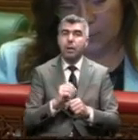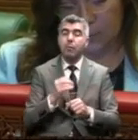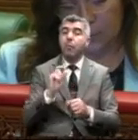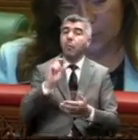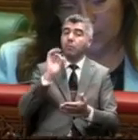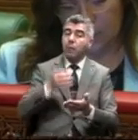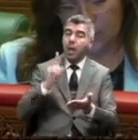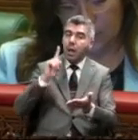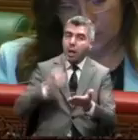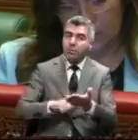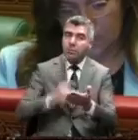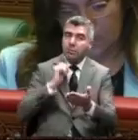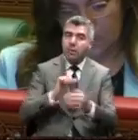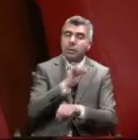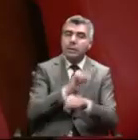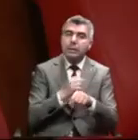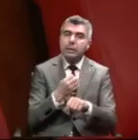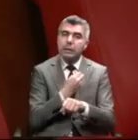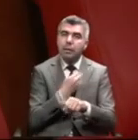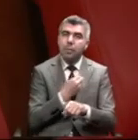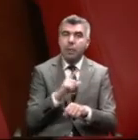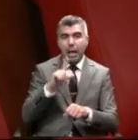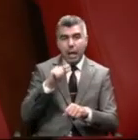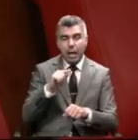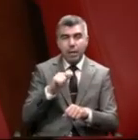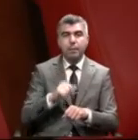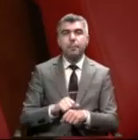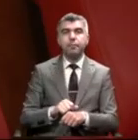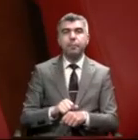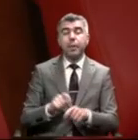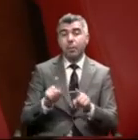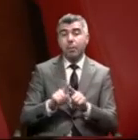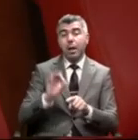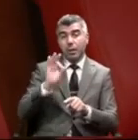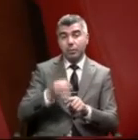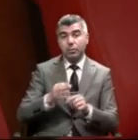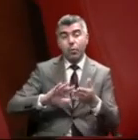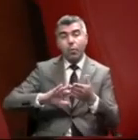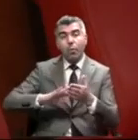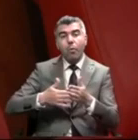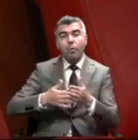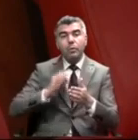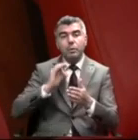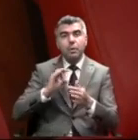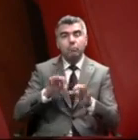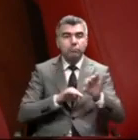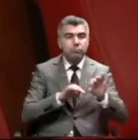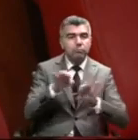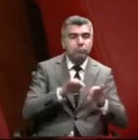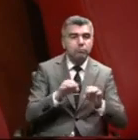عندهم هاد التغطيه الاجتماعيه وباش يكون عندهم كل الامكانيات